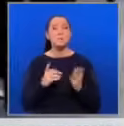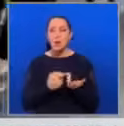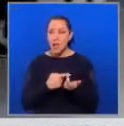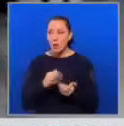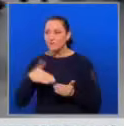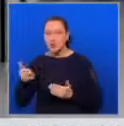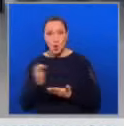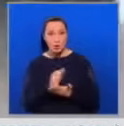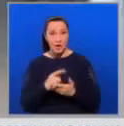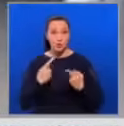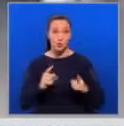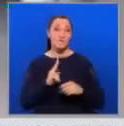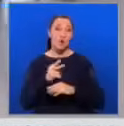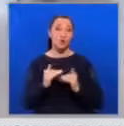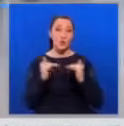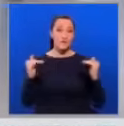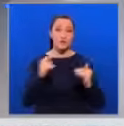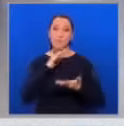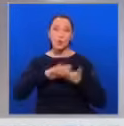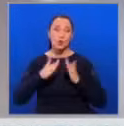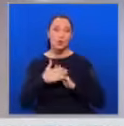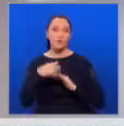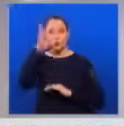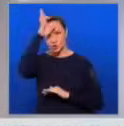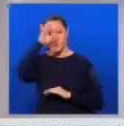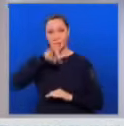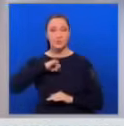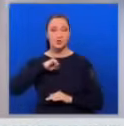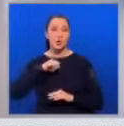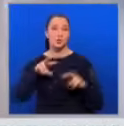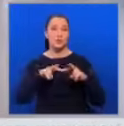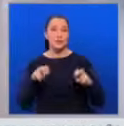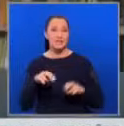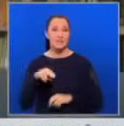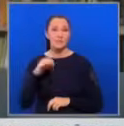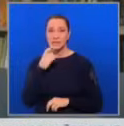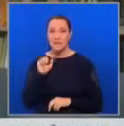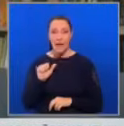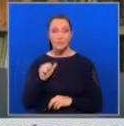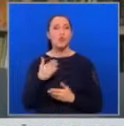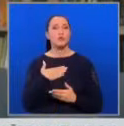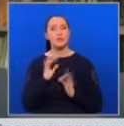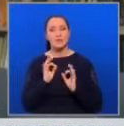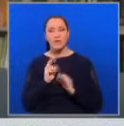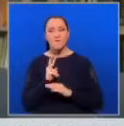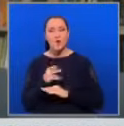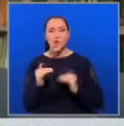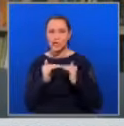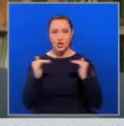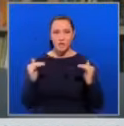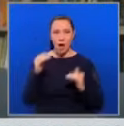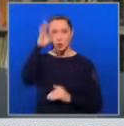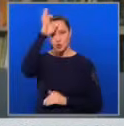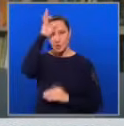оценяване при други във входни равнища за подготовката на учениците за международното изследване пиза когато има такива входящи нива